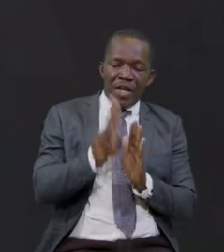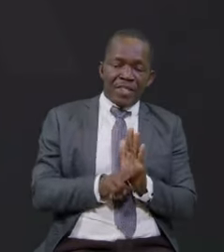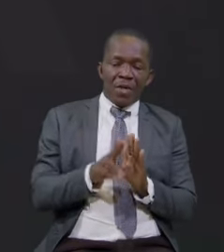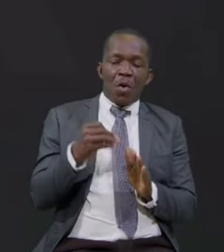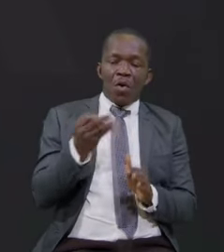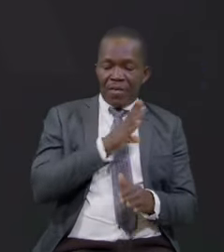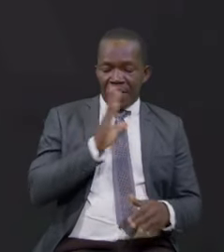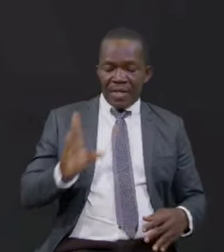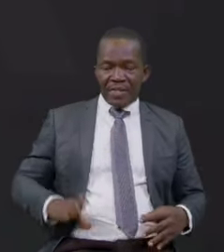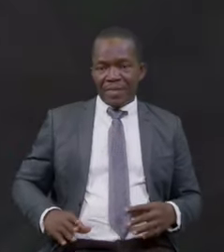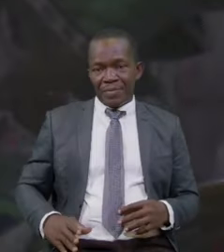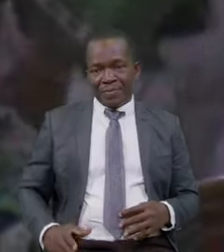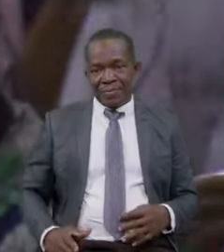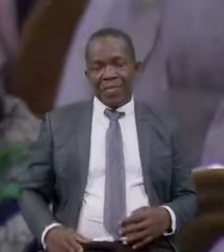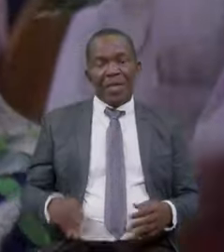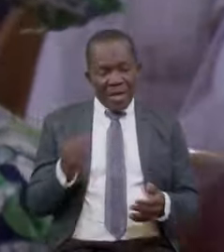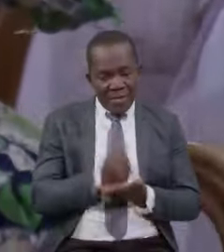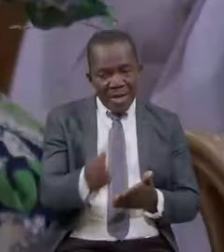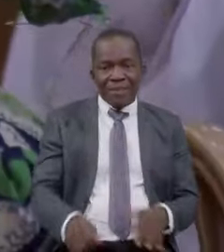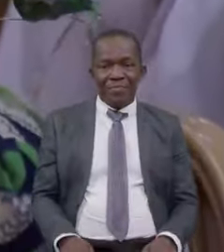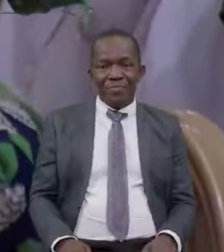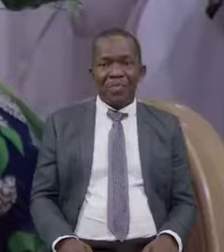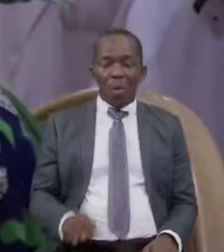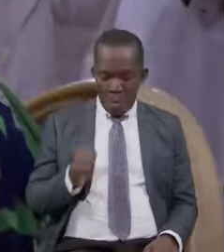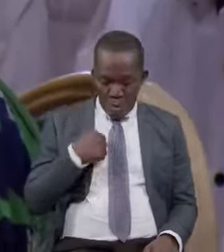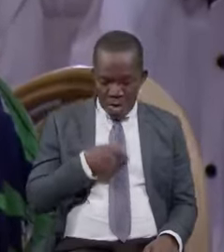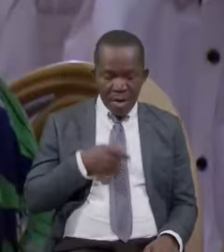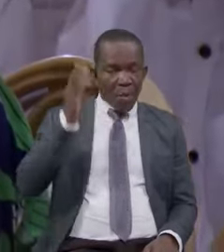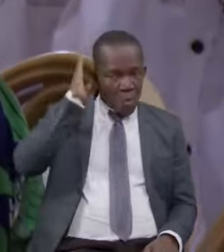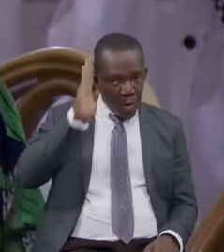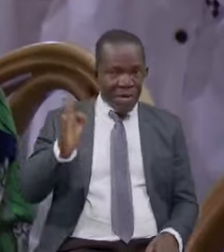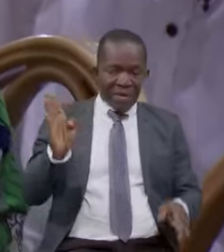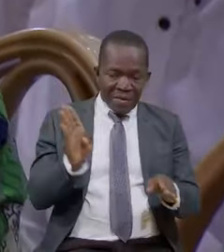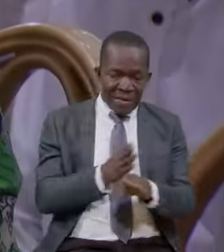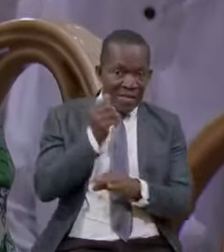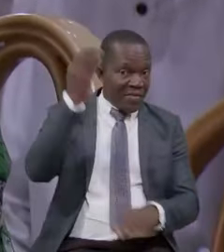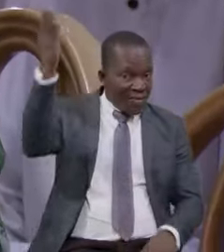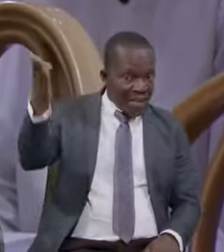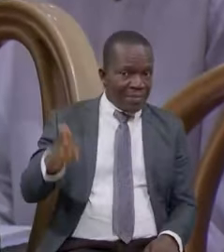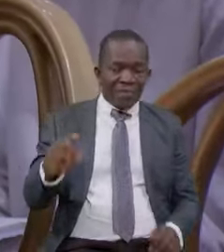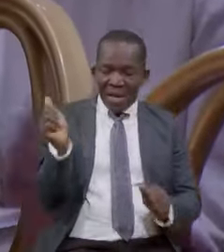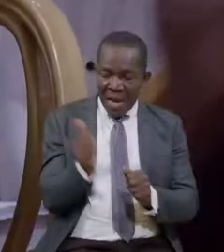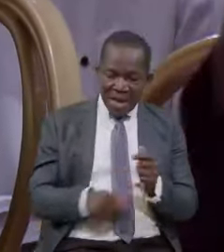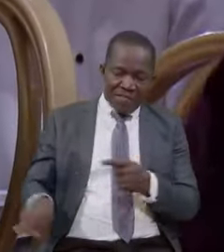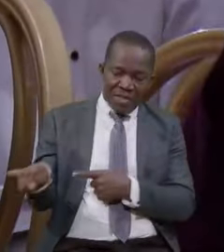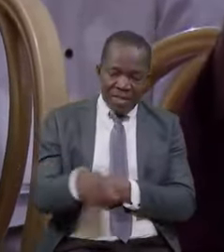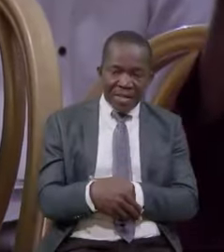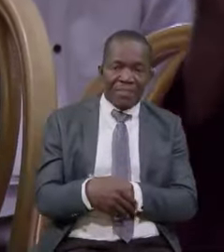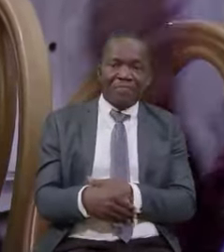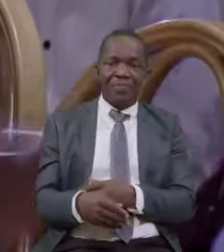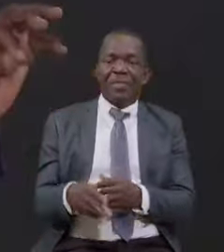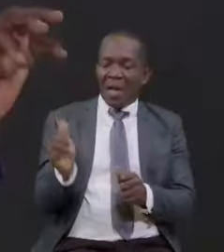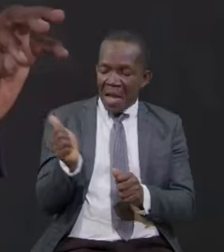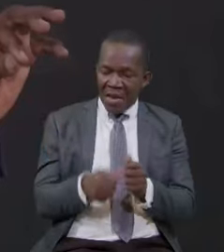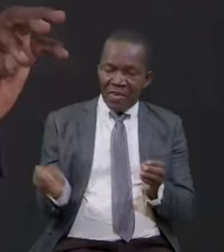Christ nous arriverons là-bas chaque jour le une petite addition chaque jour